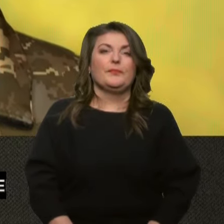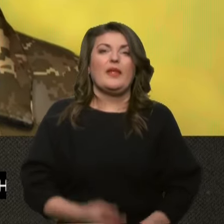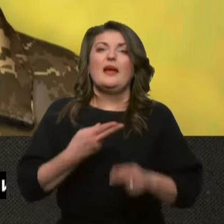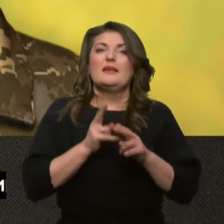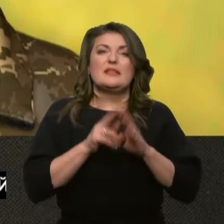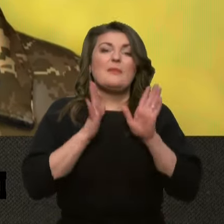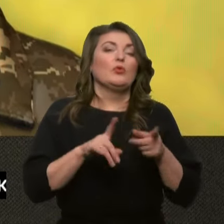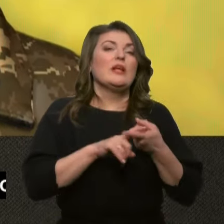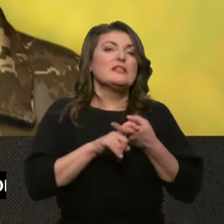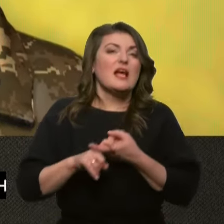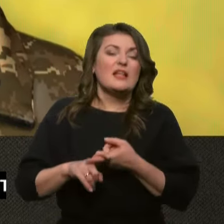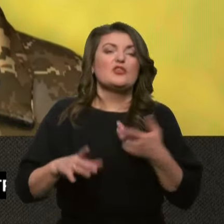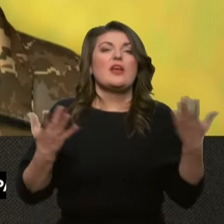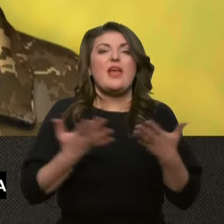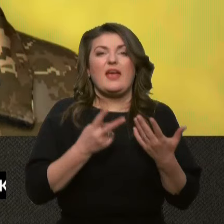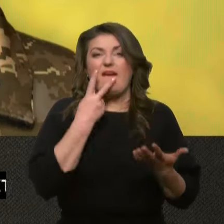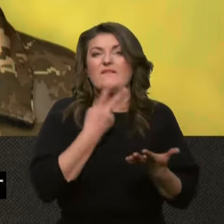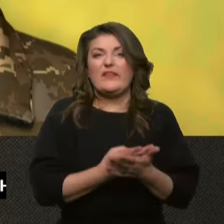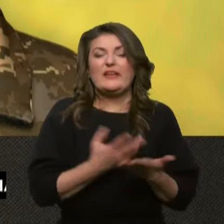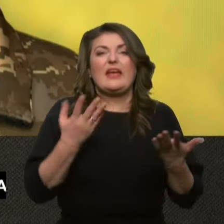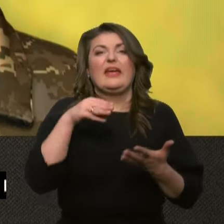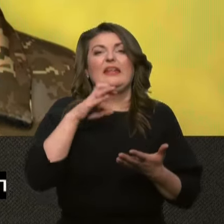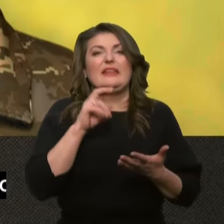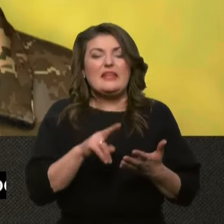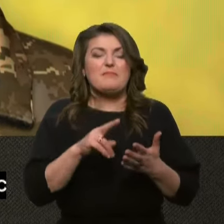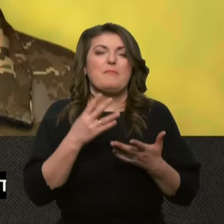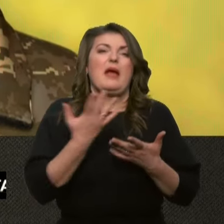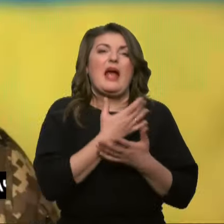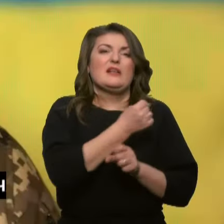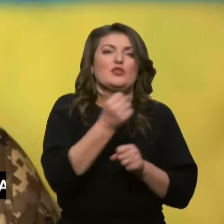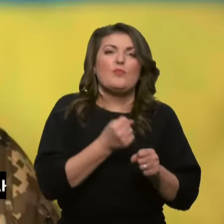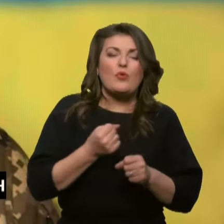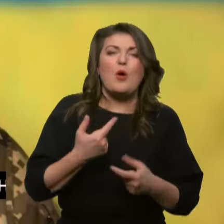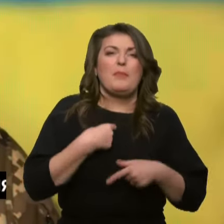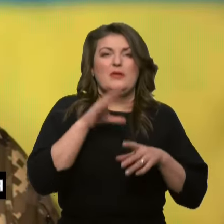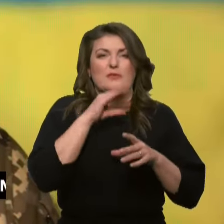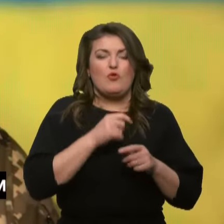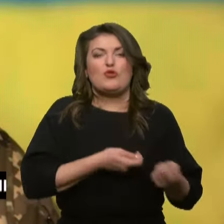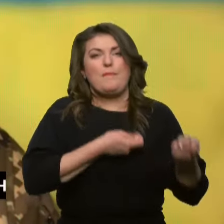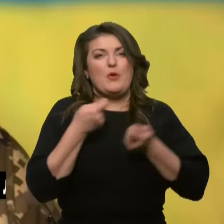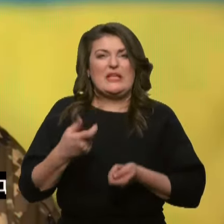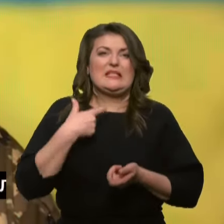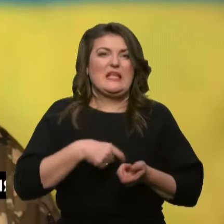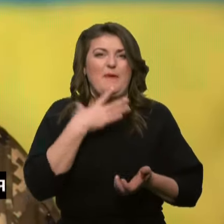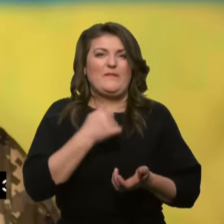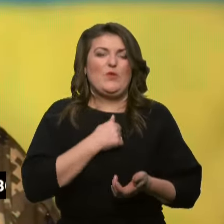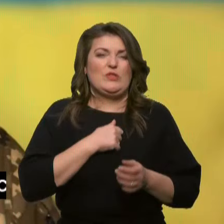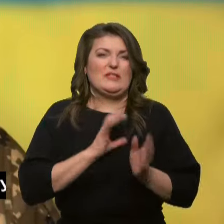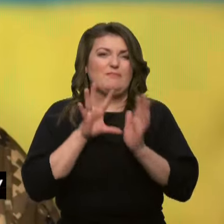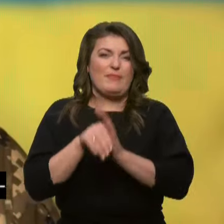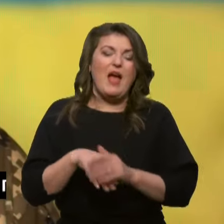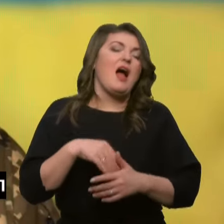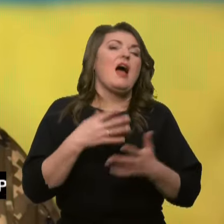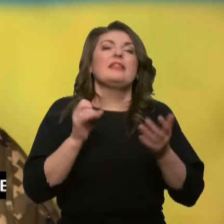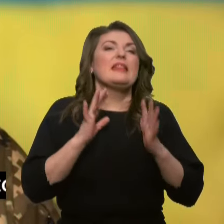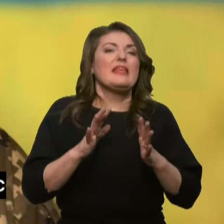Це буде залежати, який вид і тип і номенклатуру зброї ми зможемо поставити в себе війська. І не тільки